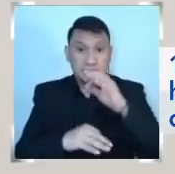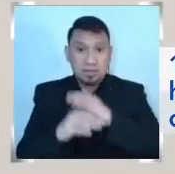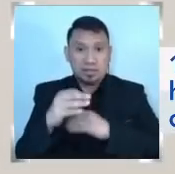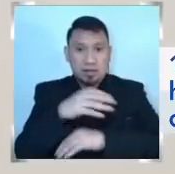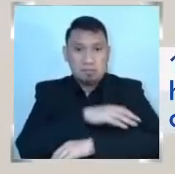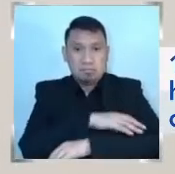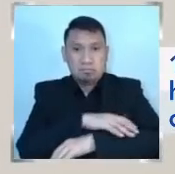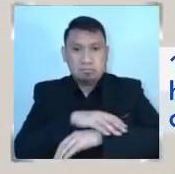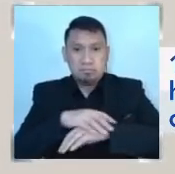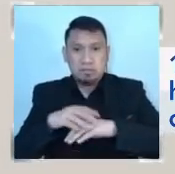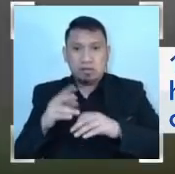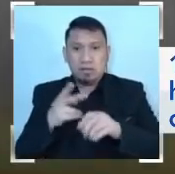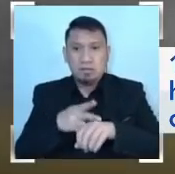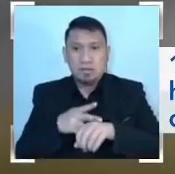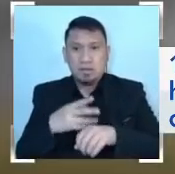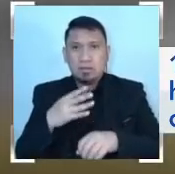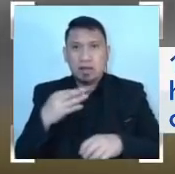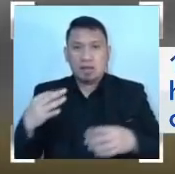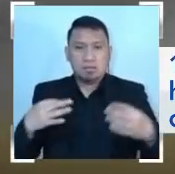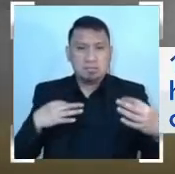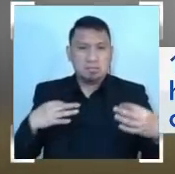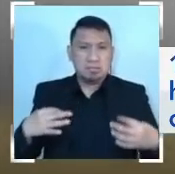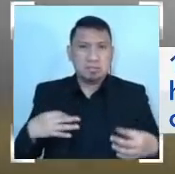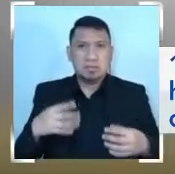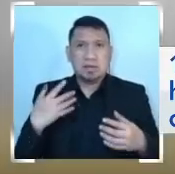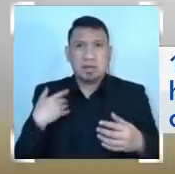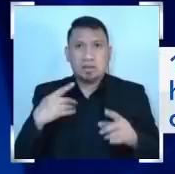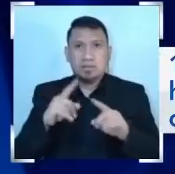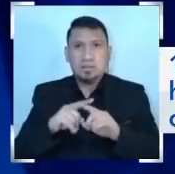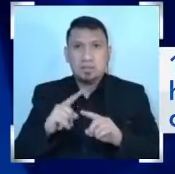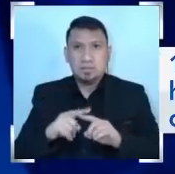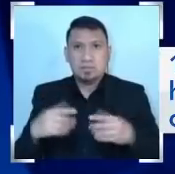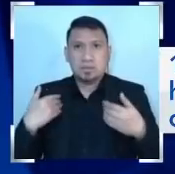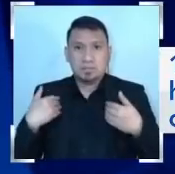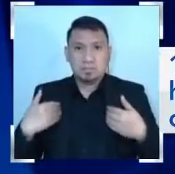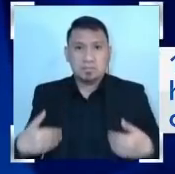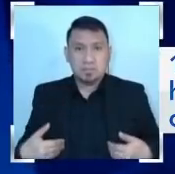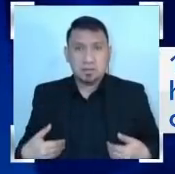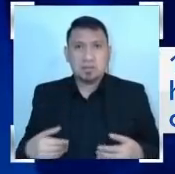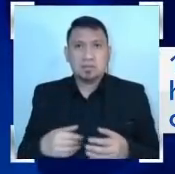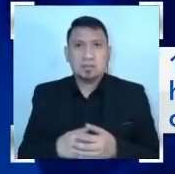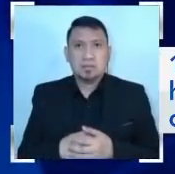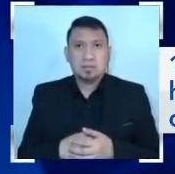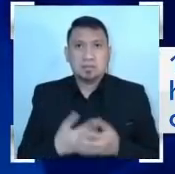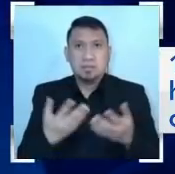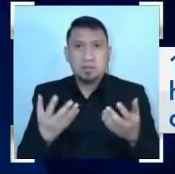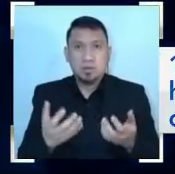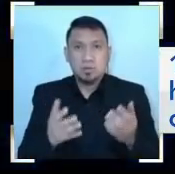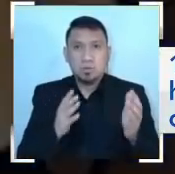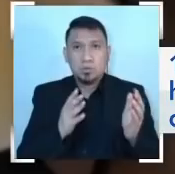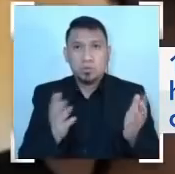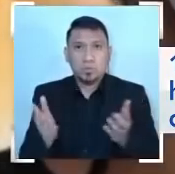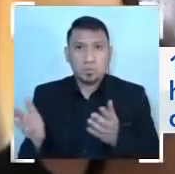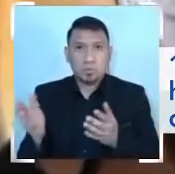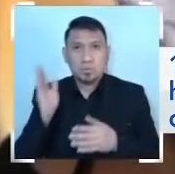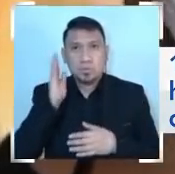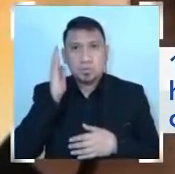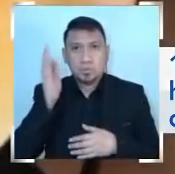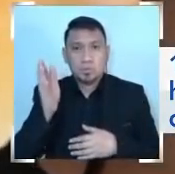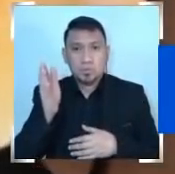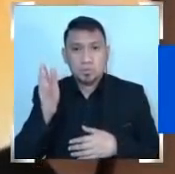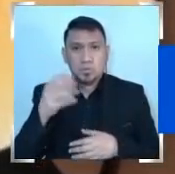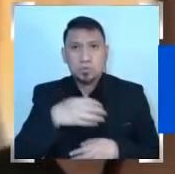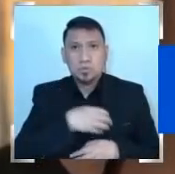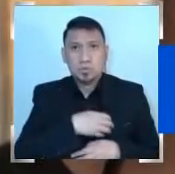mga paso sa dibdib at iba pang parte ng katawan si RR na balak pa naman sanang magpulis. Hindi naman mga tao, makatao